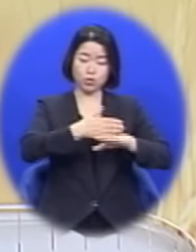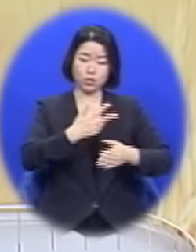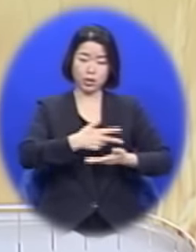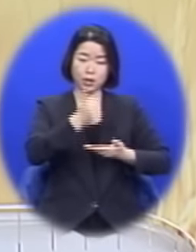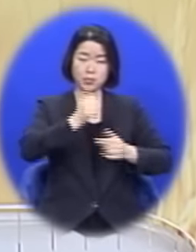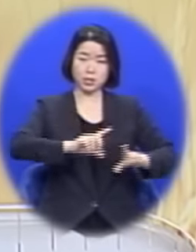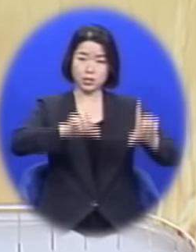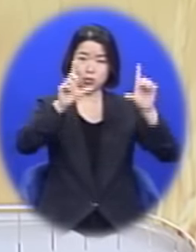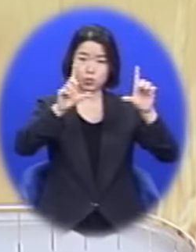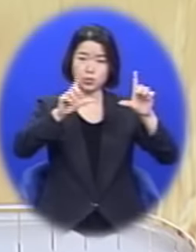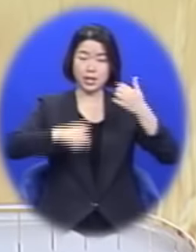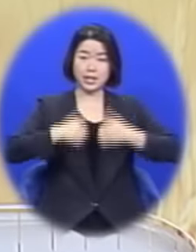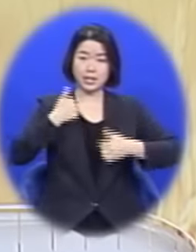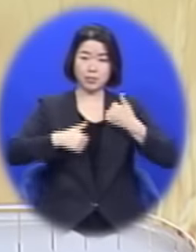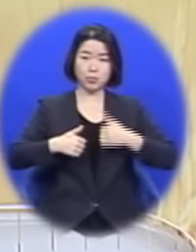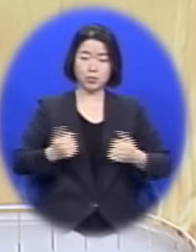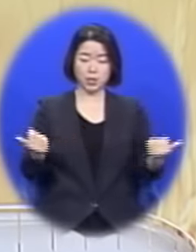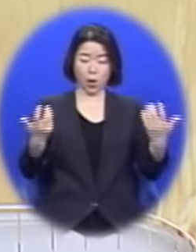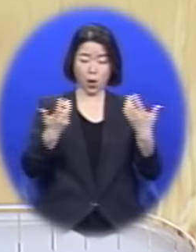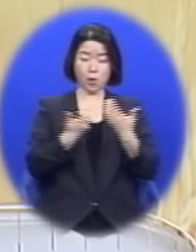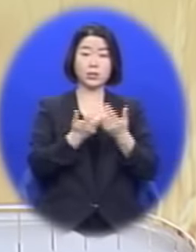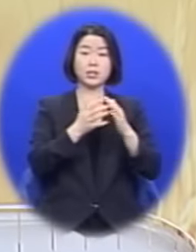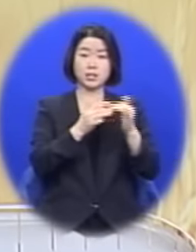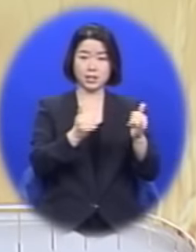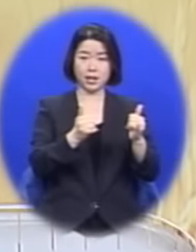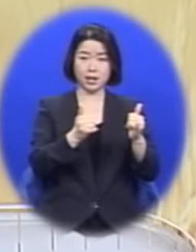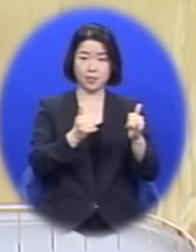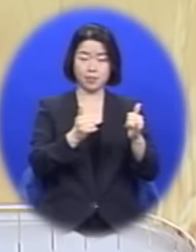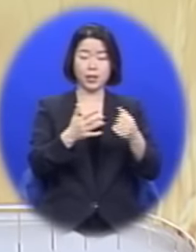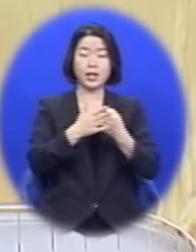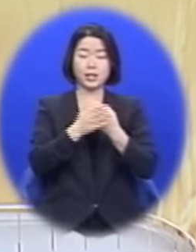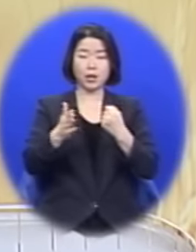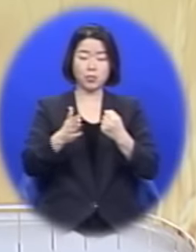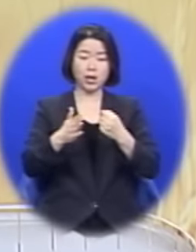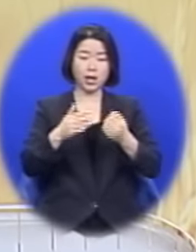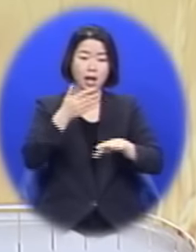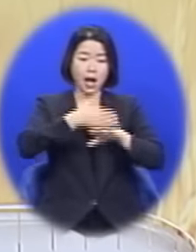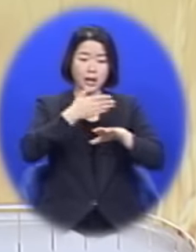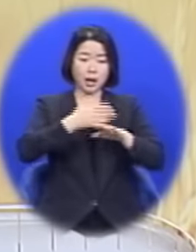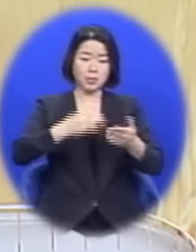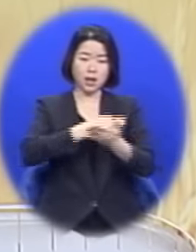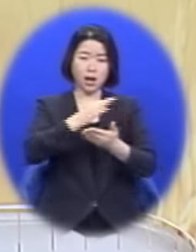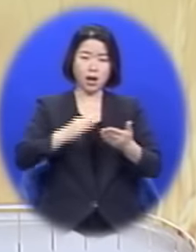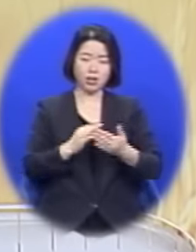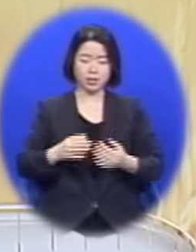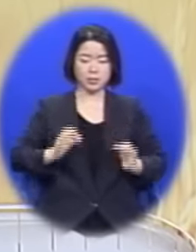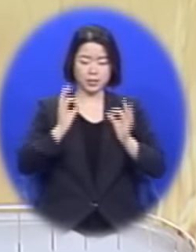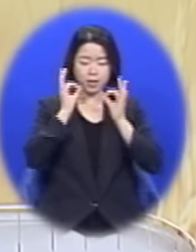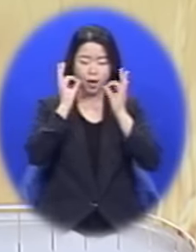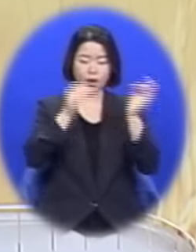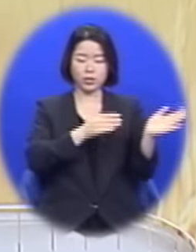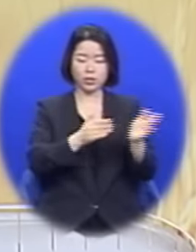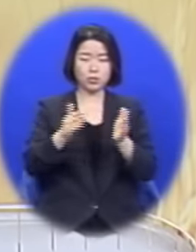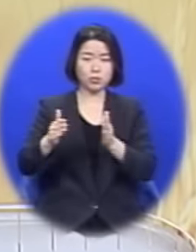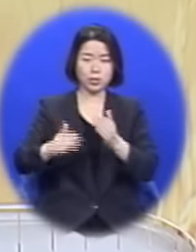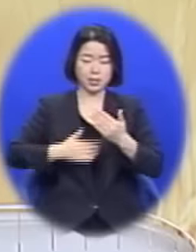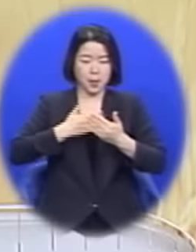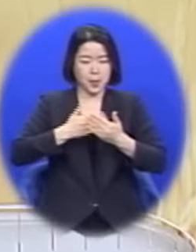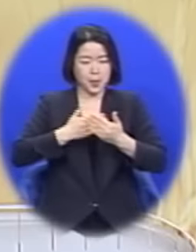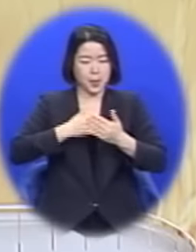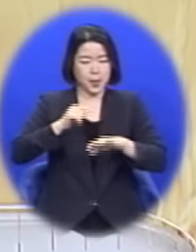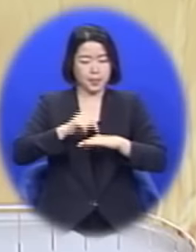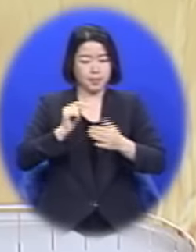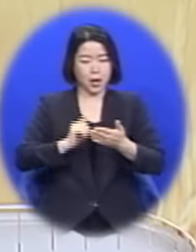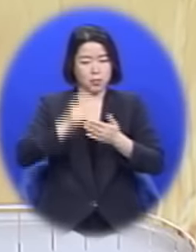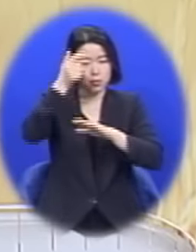마음에 넘치시는 분, 그래서 정말 감사헌금을 정성껏 준비해서 설레는 마음으로 오늘 이 예배에